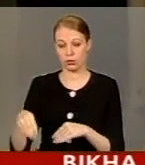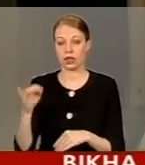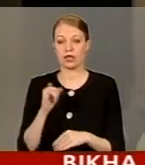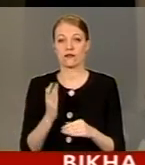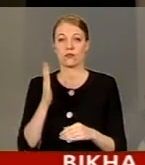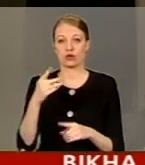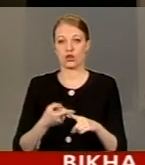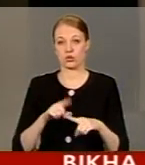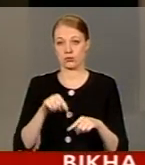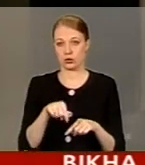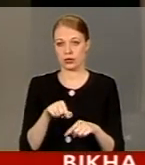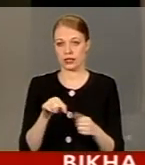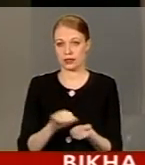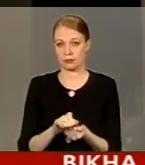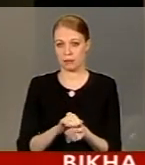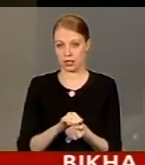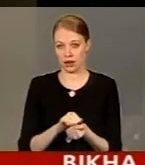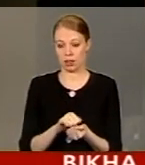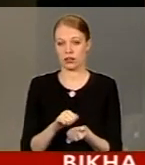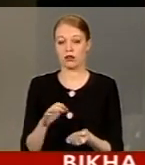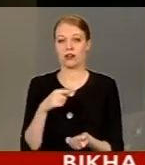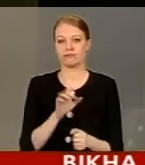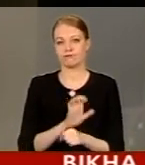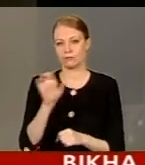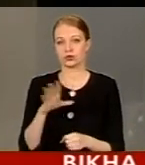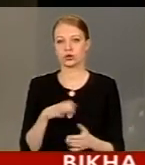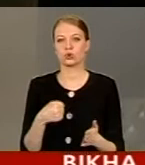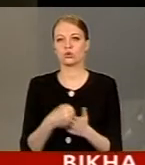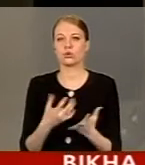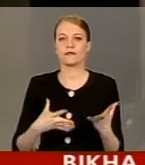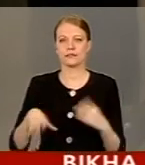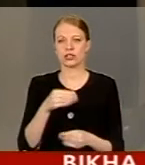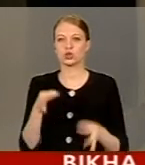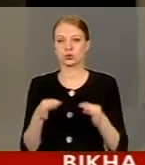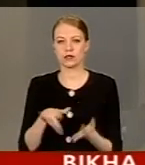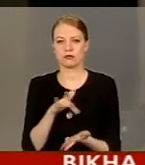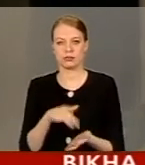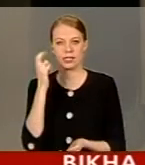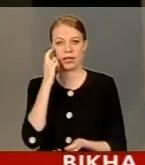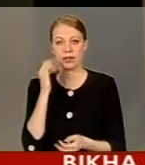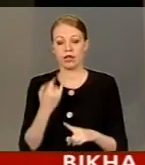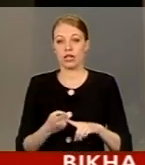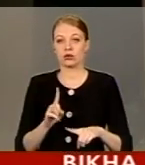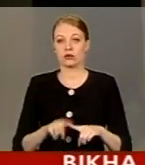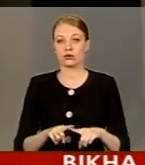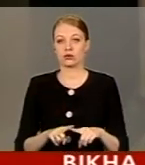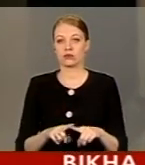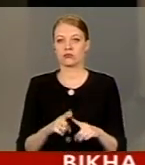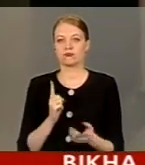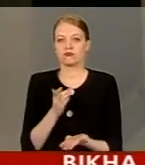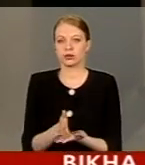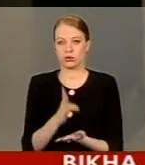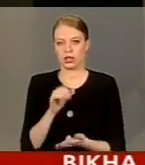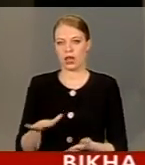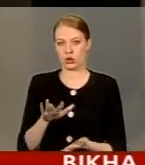У подальшому ці адміністративні матеріали направлялися до усіх судів міста Києва. І тому безпосередньо